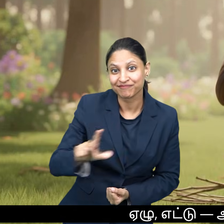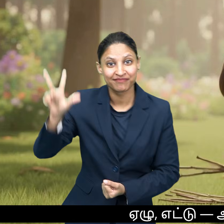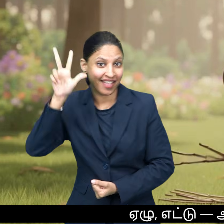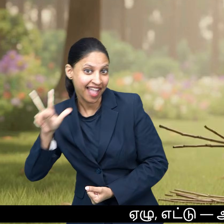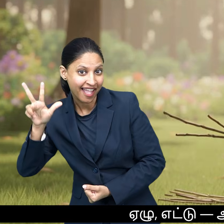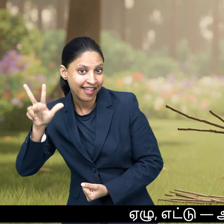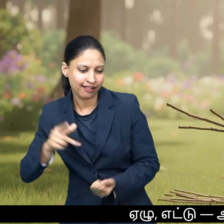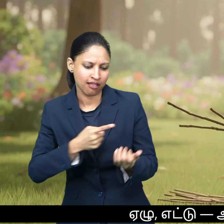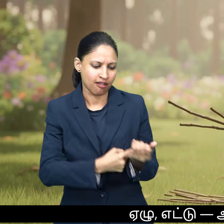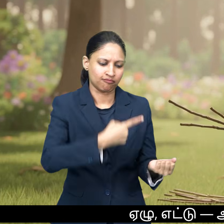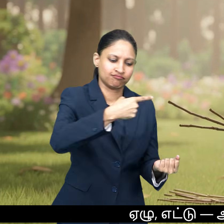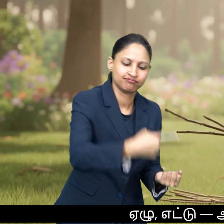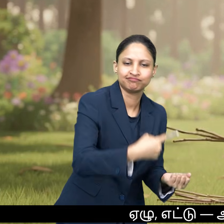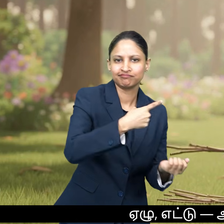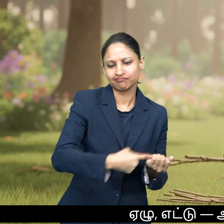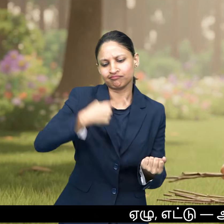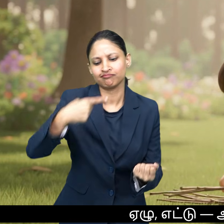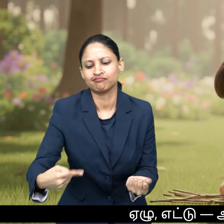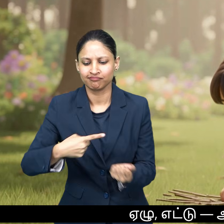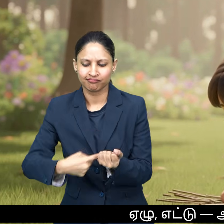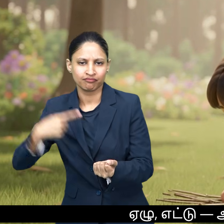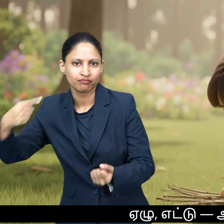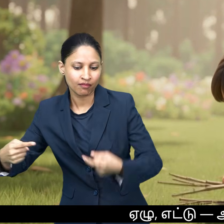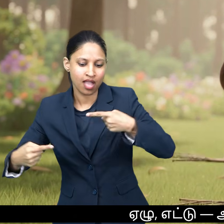7, 8 அவற்றை நேராகவை.